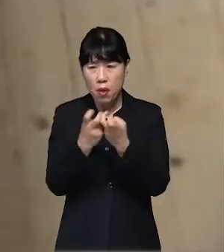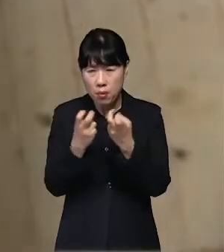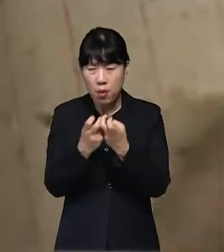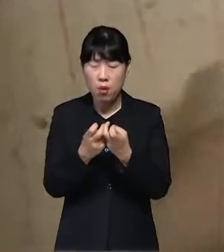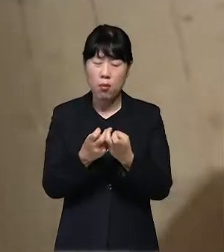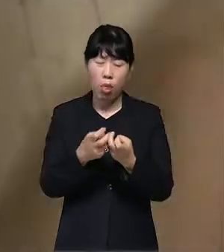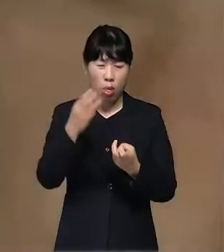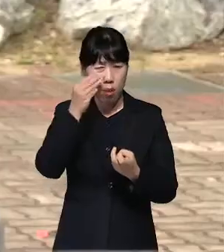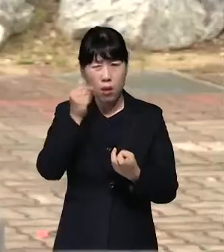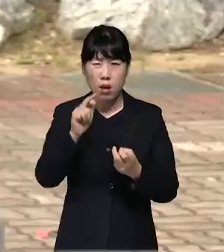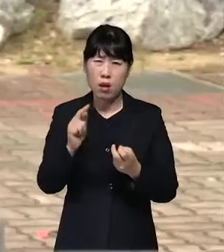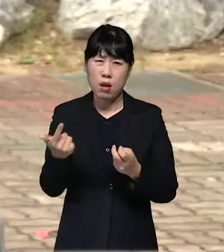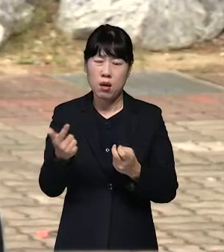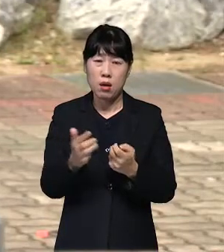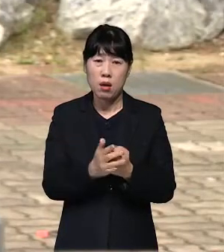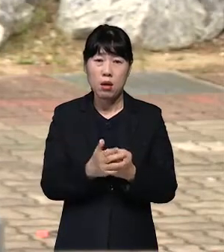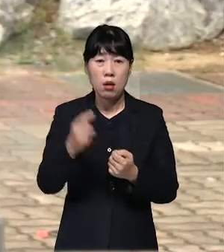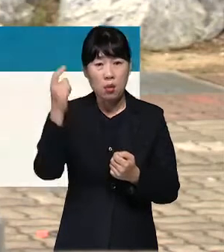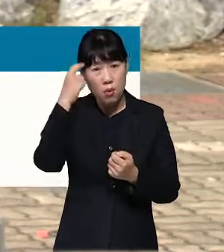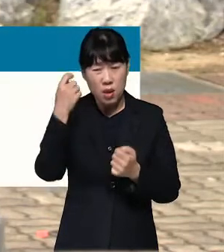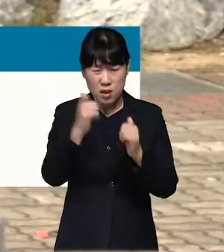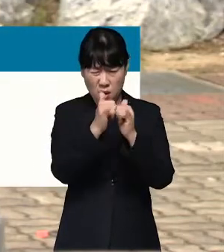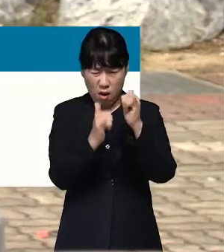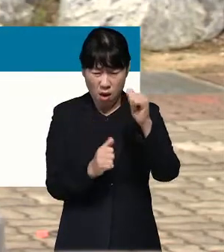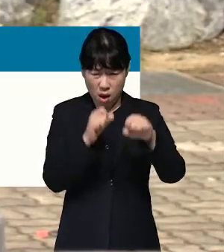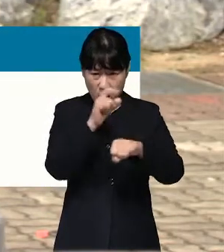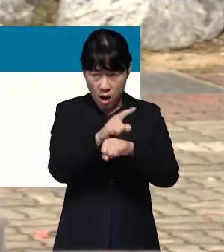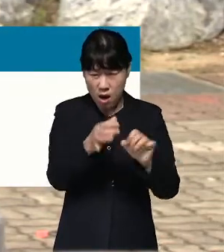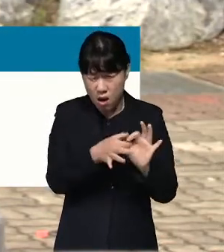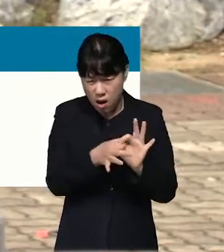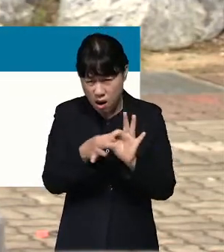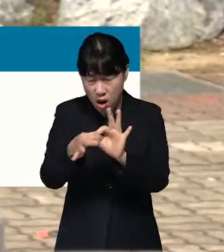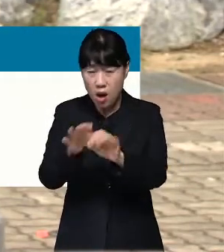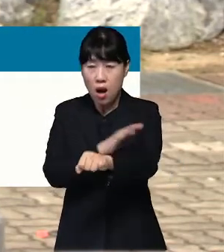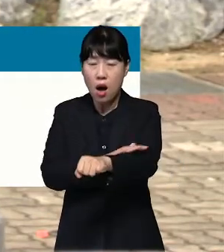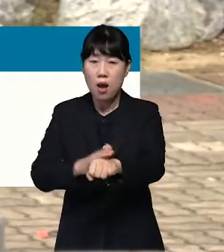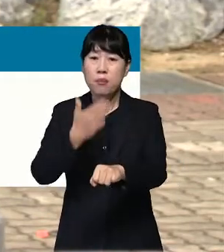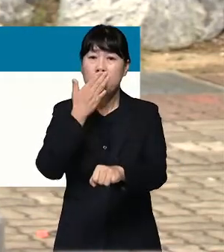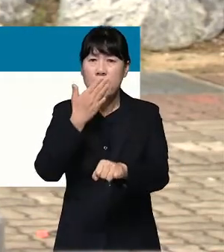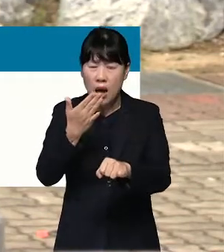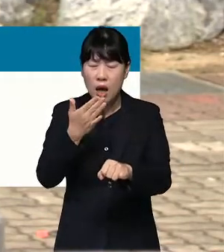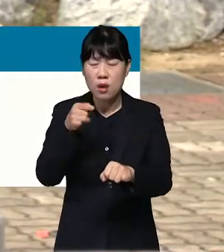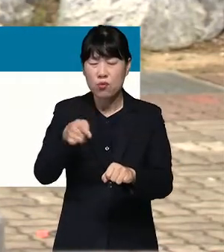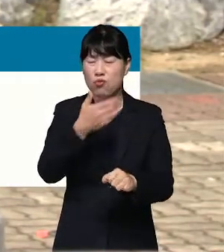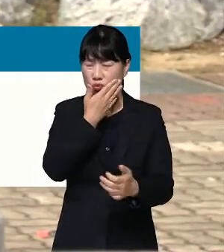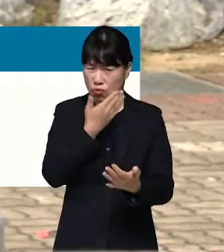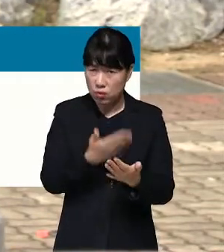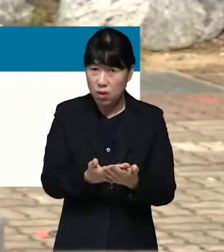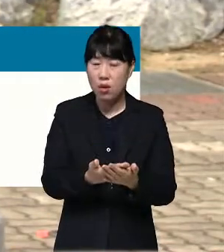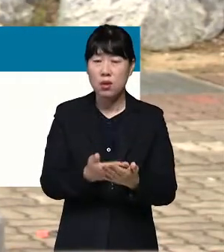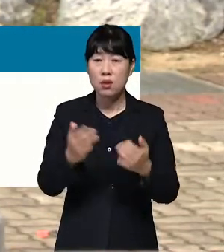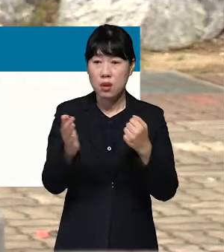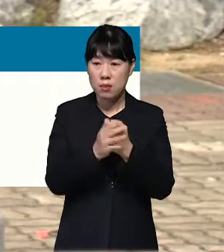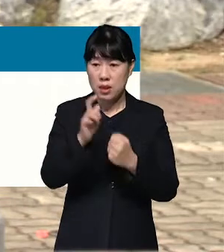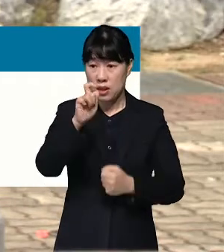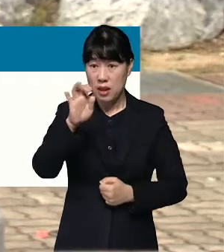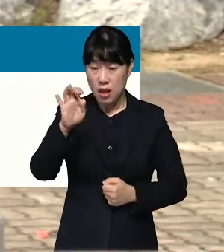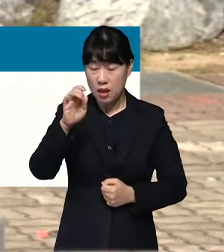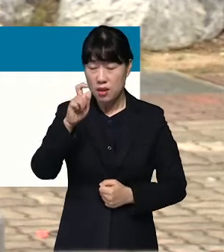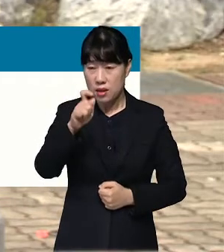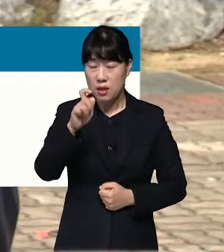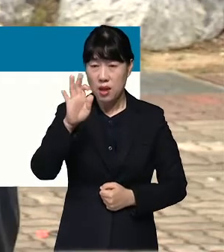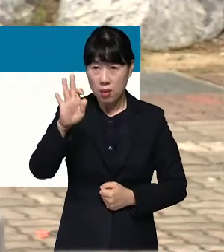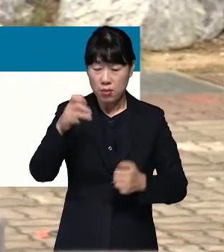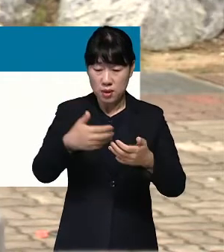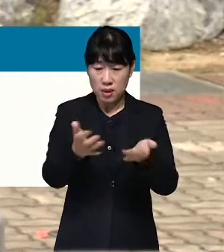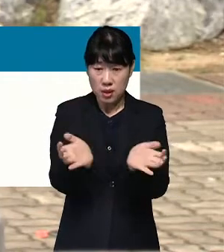상황입니다 역사성을 잘 연계하는 그 작업이 아주 중요하다고 보거든요 그래서 테이프 코팅 을 구성해서